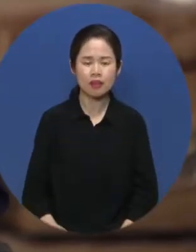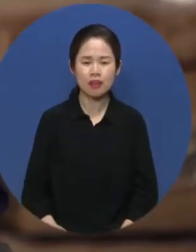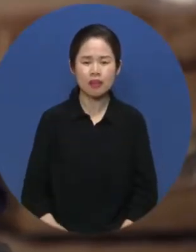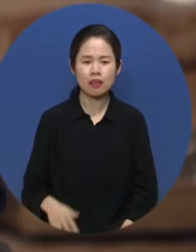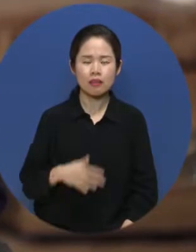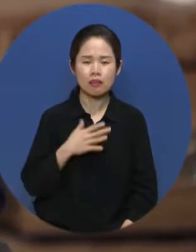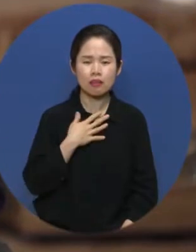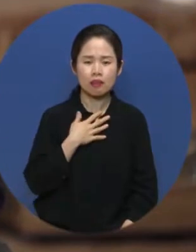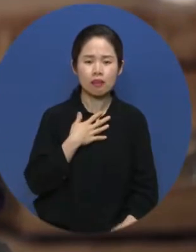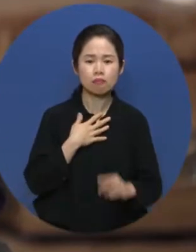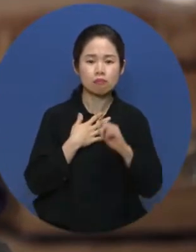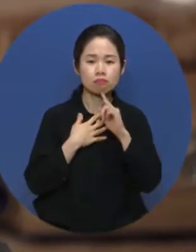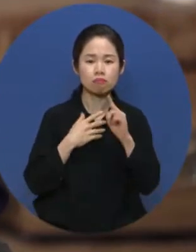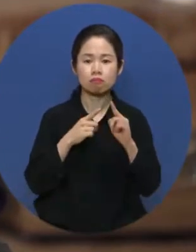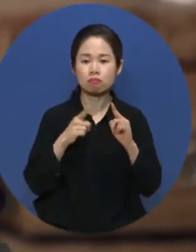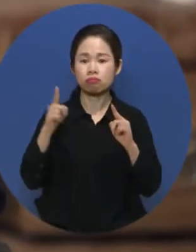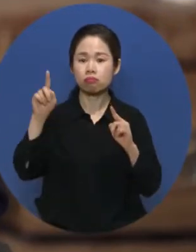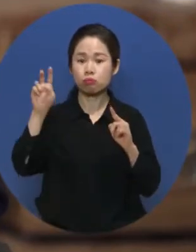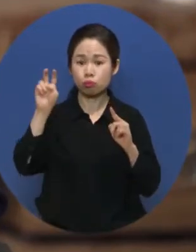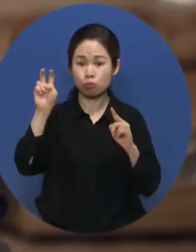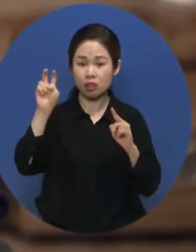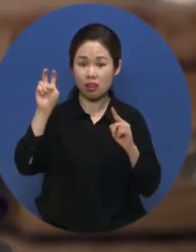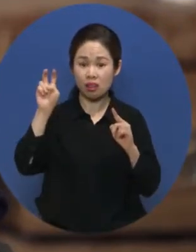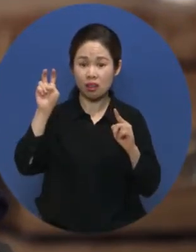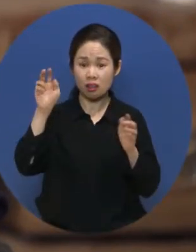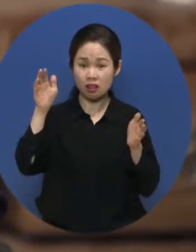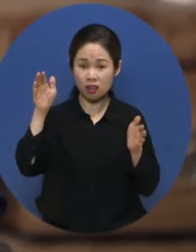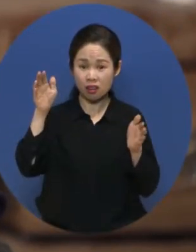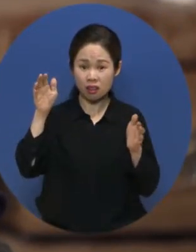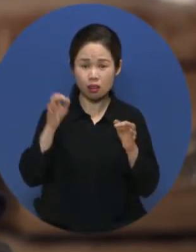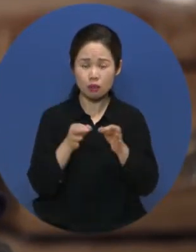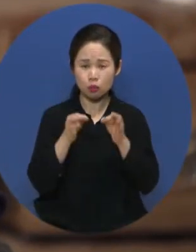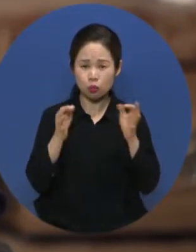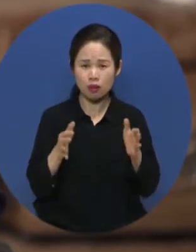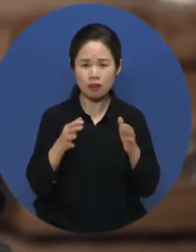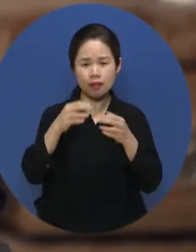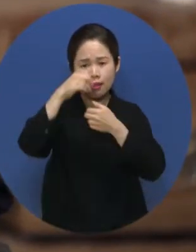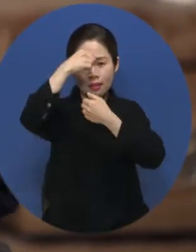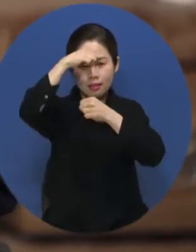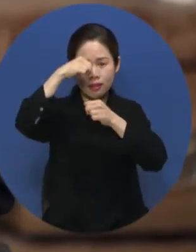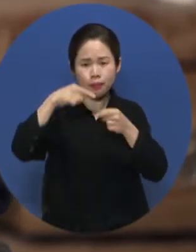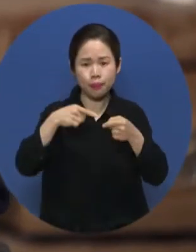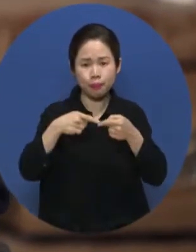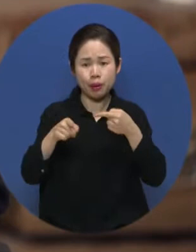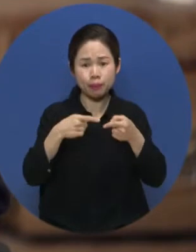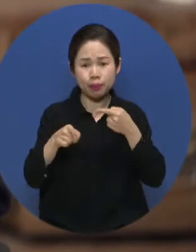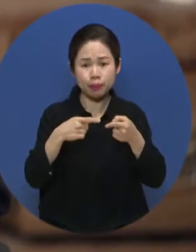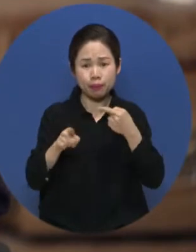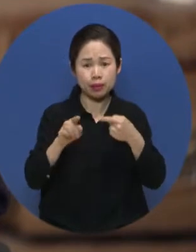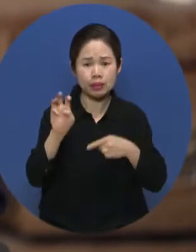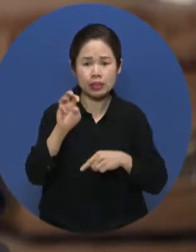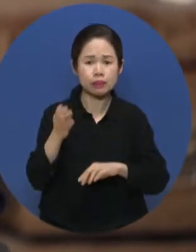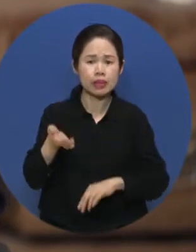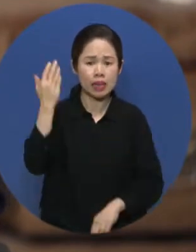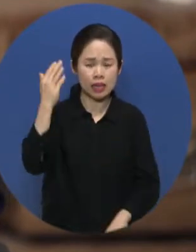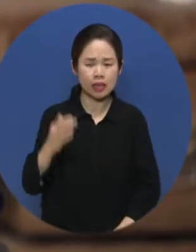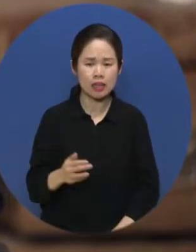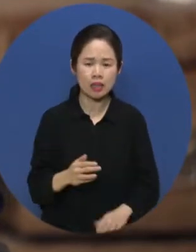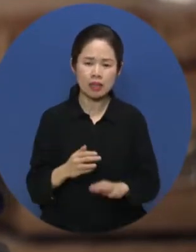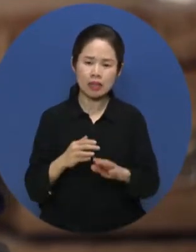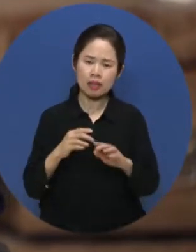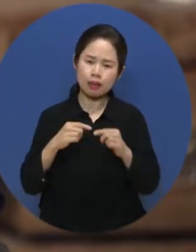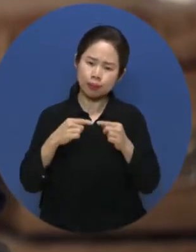제가 20살이 될 때까지 30번이 넘게 다리가 부러졌었어요. 그래서 거의 뭐 다치고